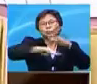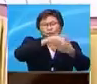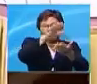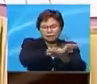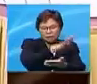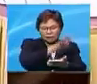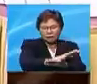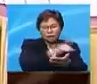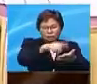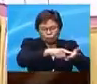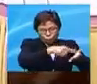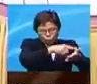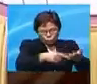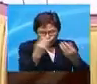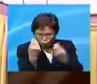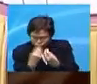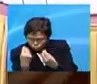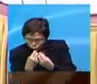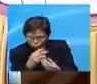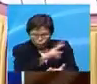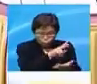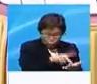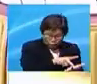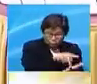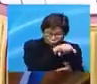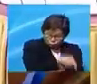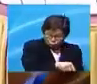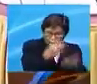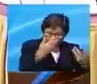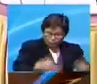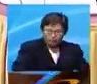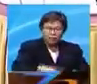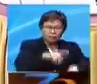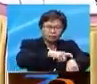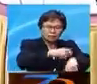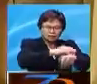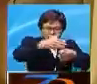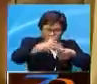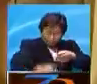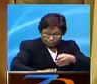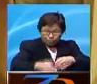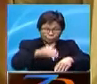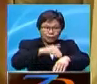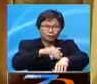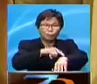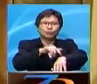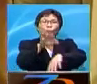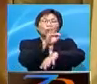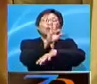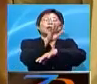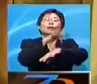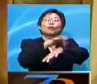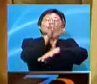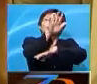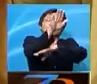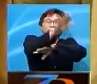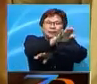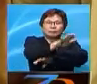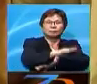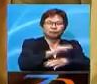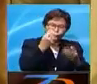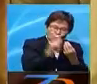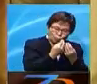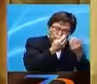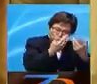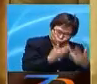undi dikira terlebih dahulu di pusat mengundi selepas waktu pengundian tamat pada pukul 5 petang tadi